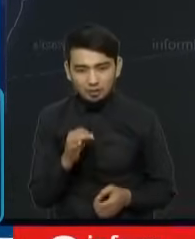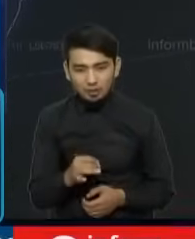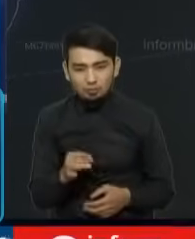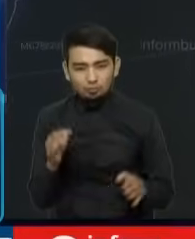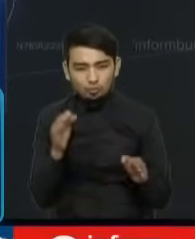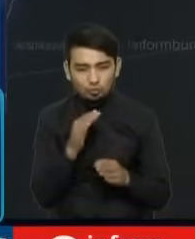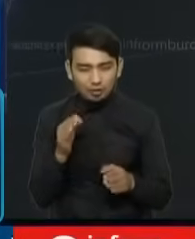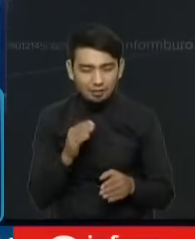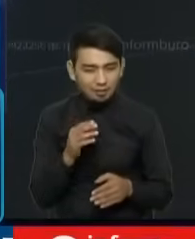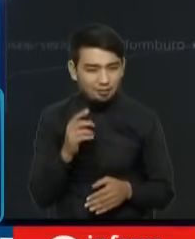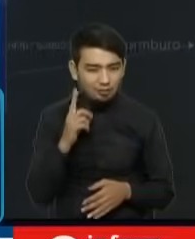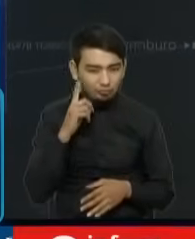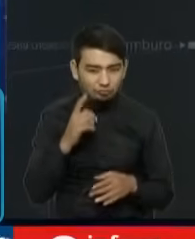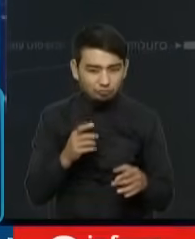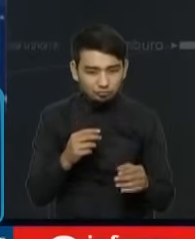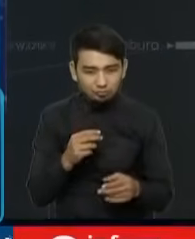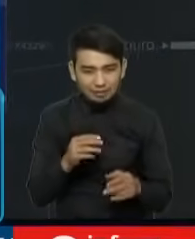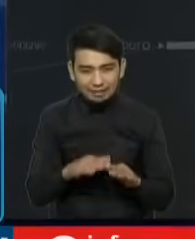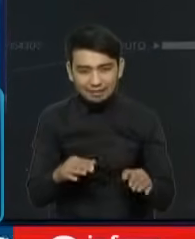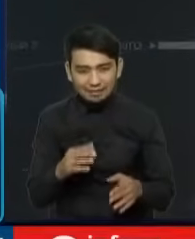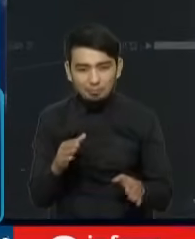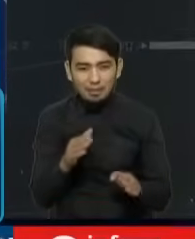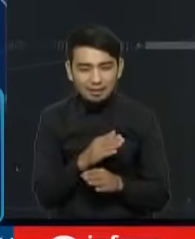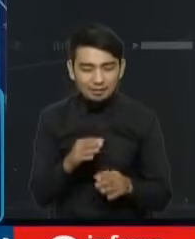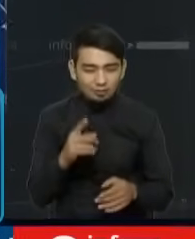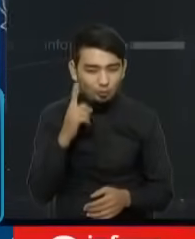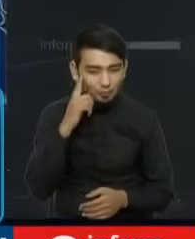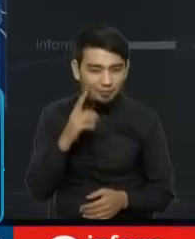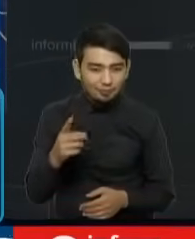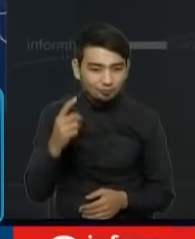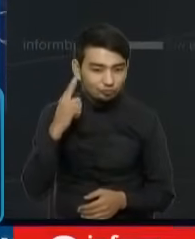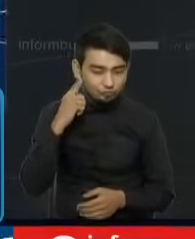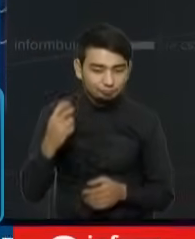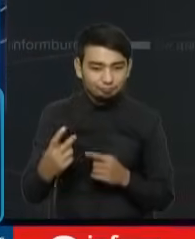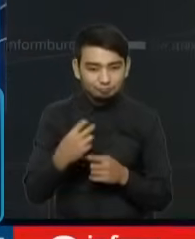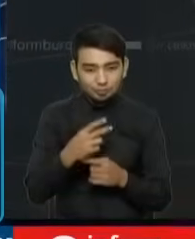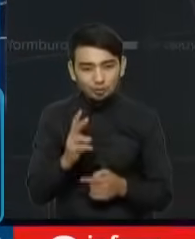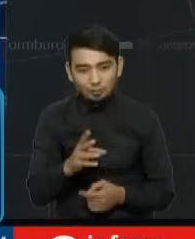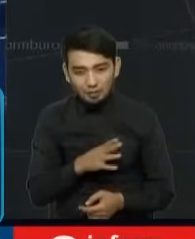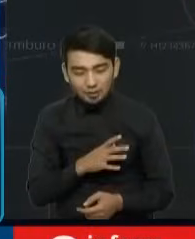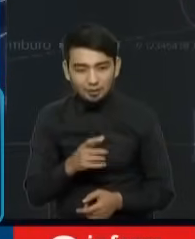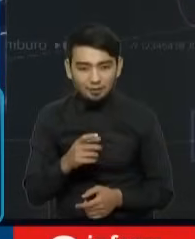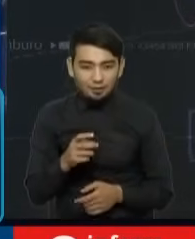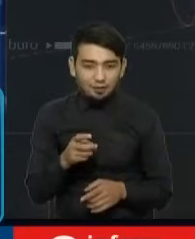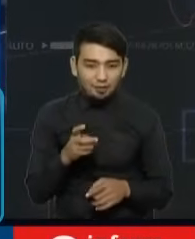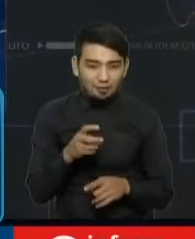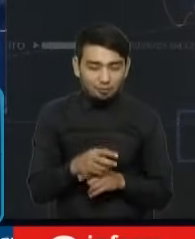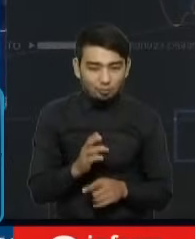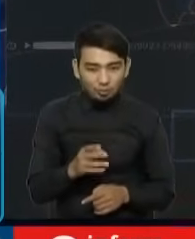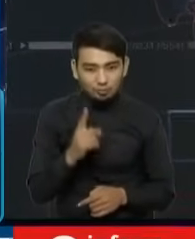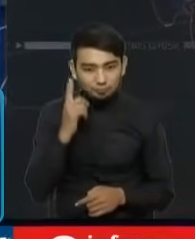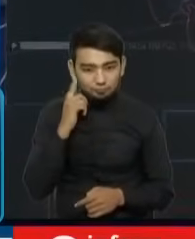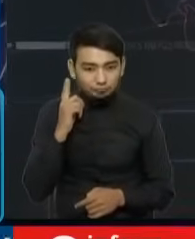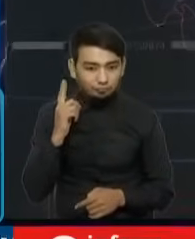музыку, получается, там детские песни начали включать. Думали, что в поселке может где-то откликнется, выйдет.